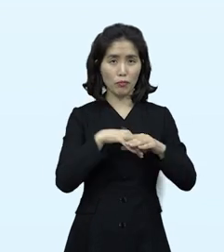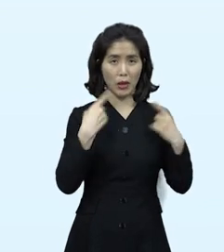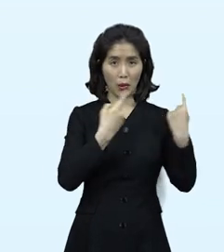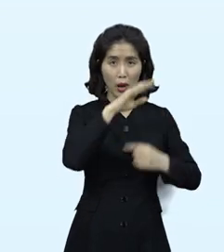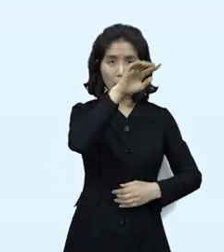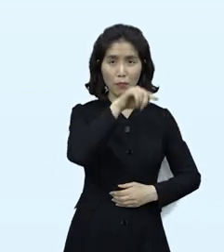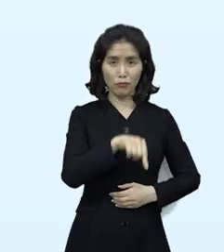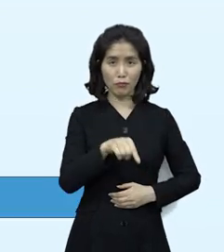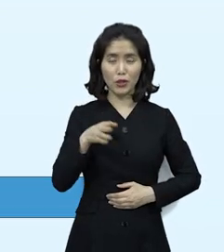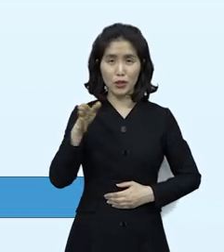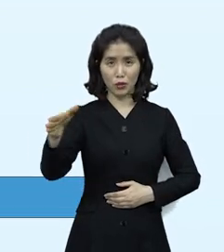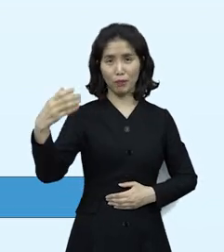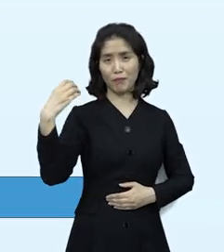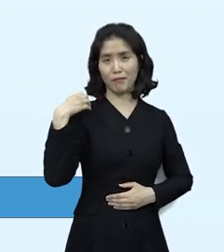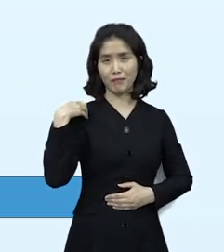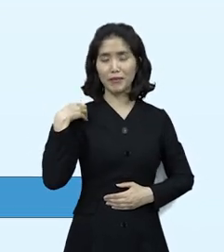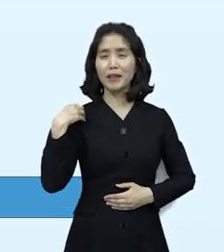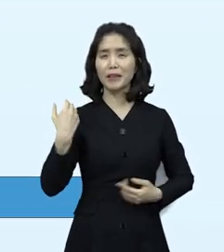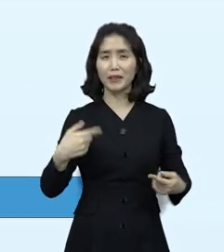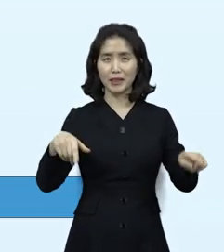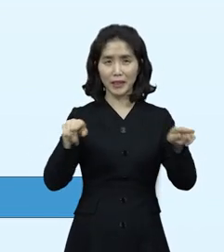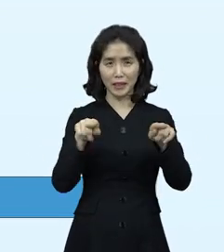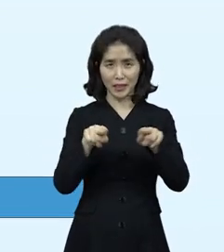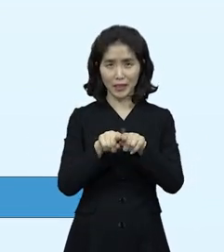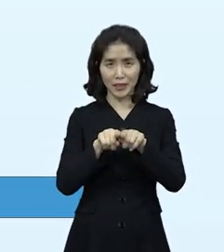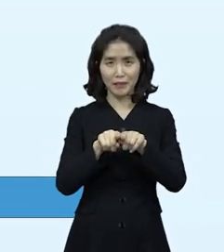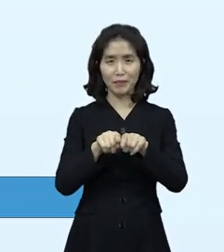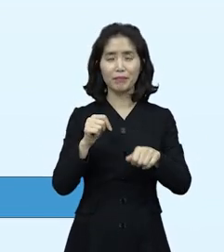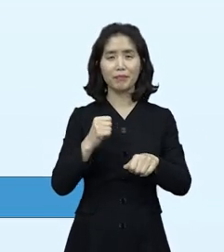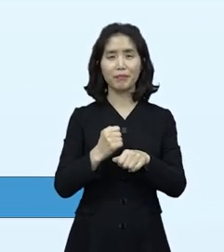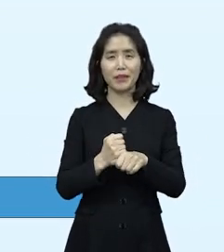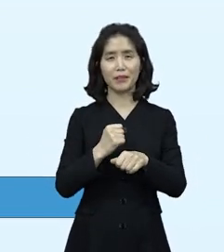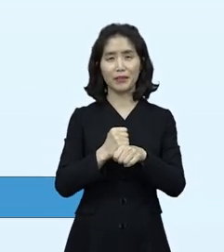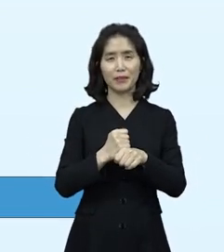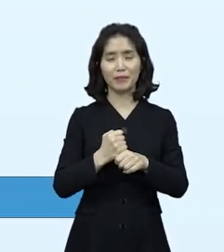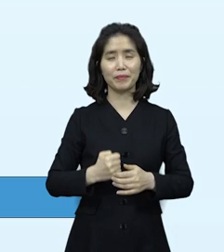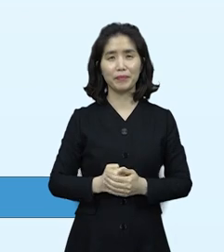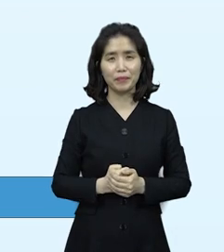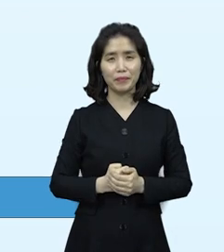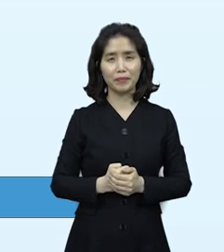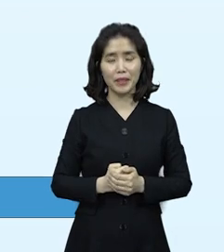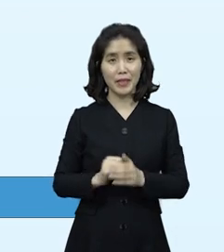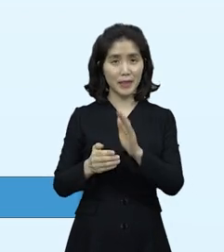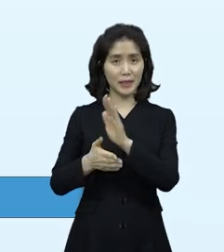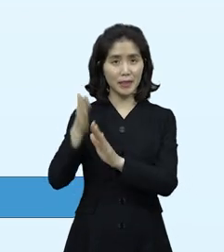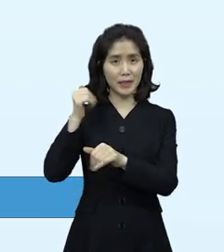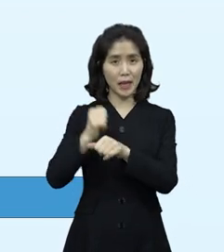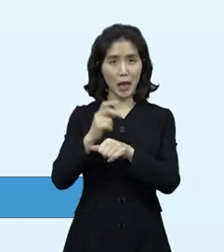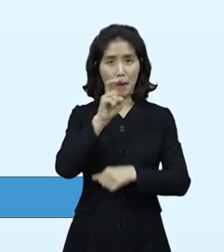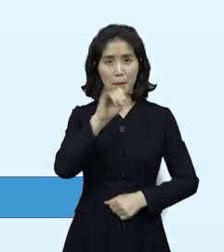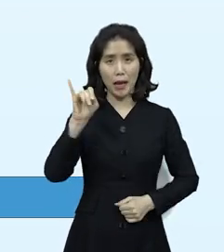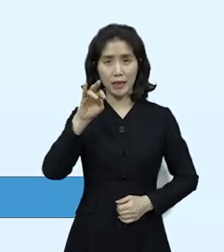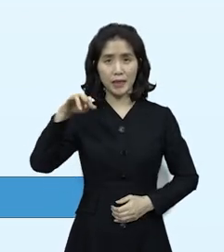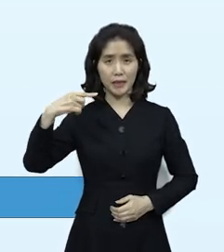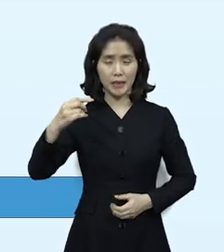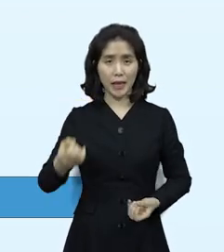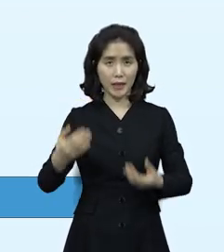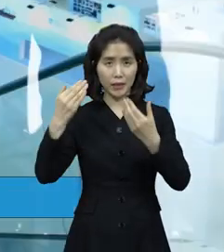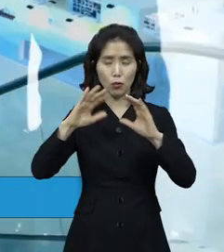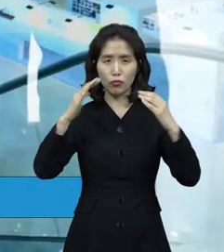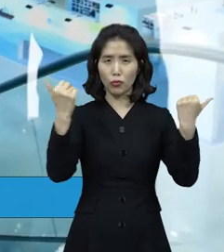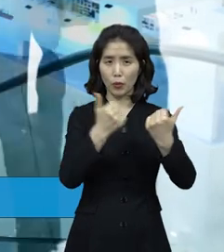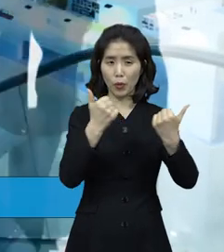고양 마이스온이란 문화체육관광부와 고양시 마이스 산업 전담 조직인 고양 컨벤션 뷰로가 함께 만든